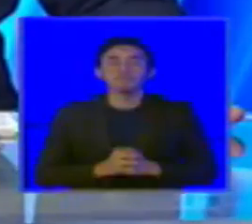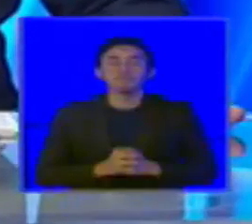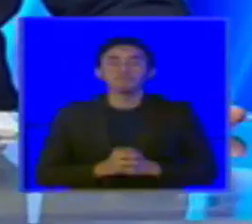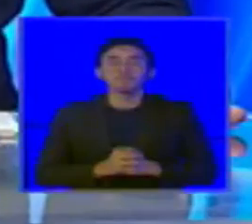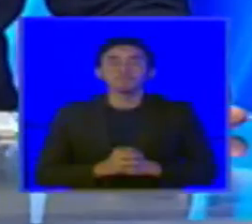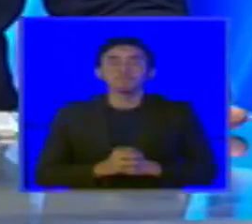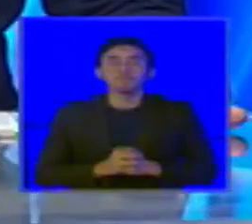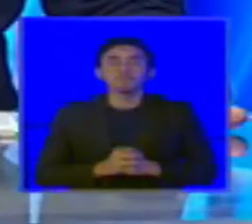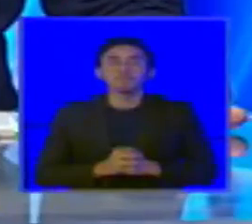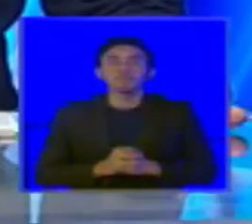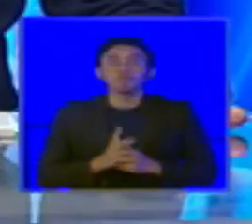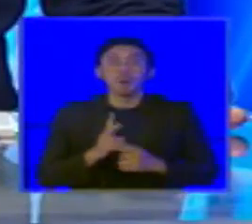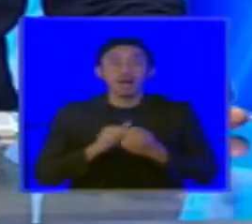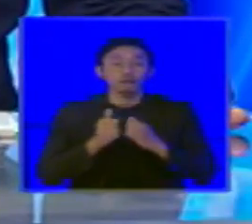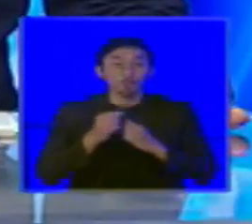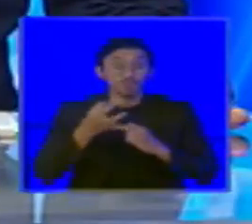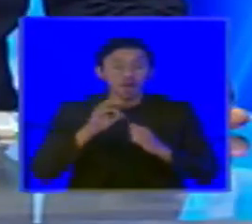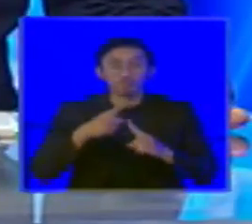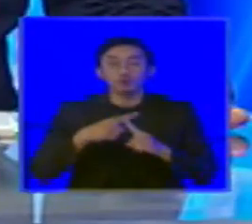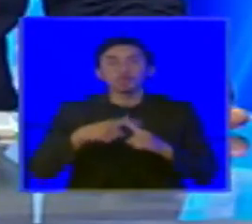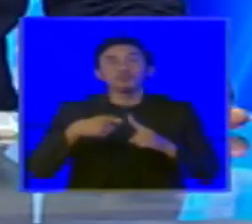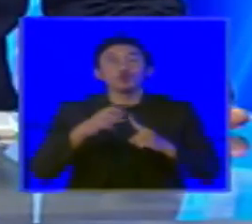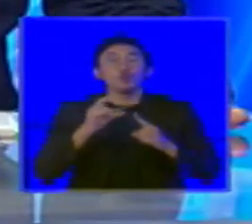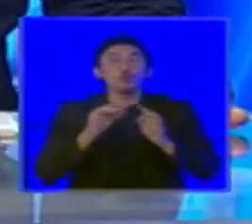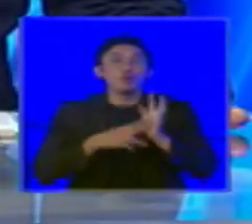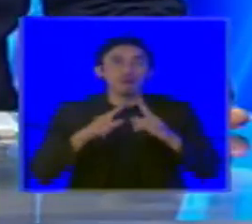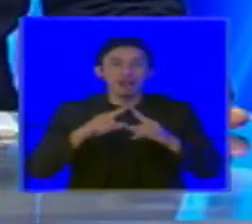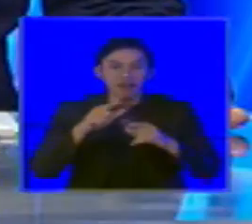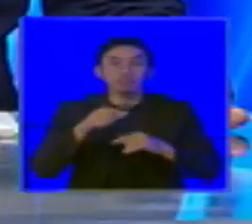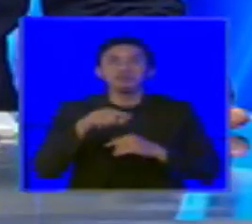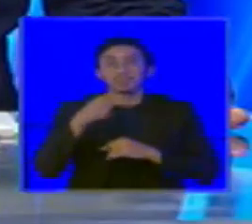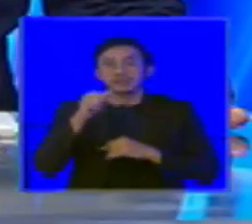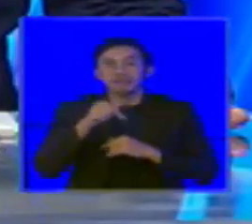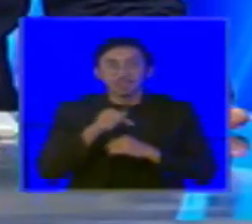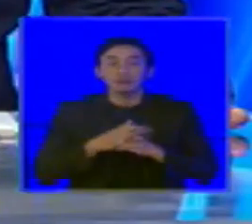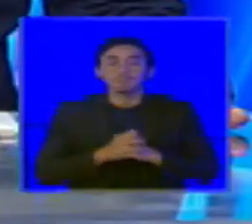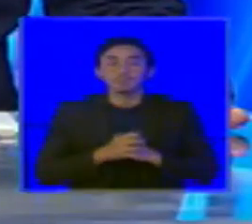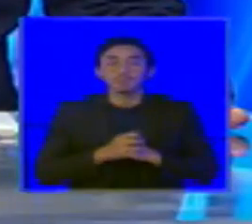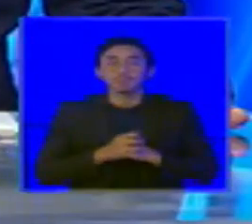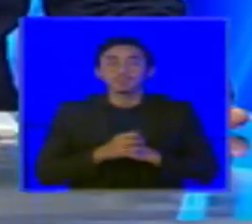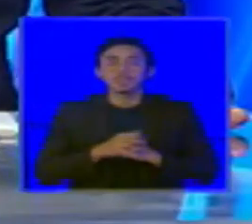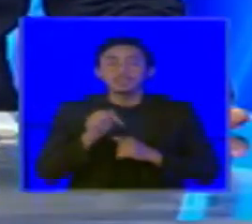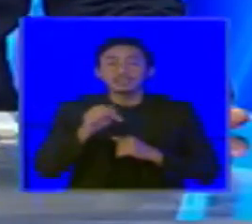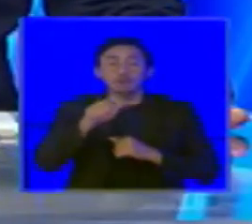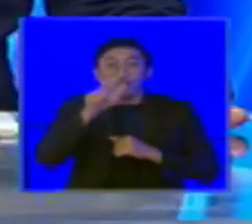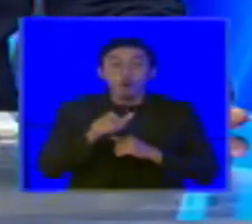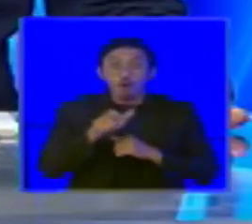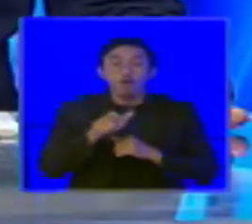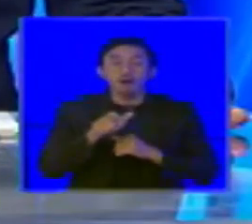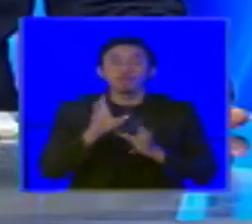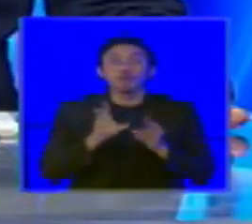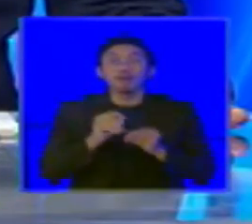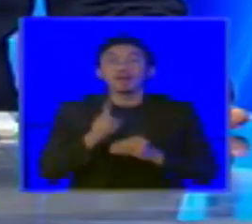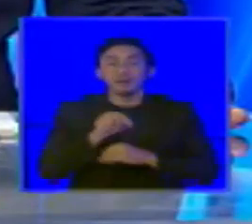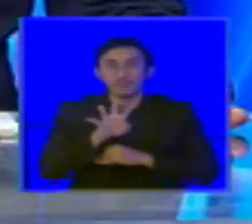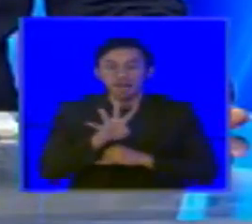Dua kasus baru positif corona kembali ditemukan di Indonesia. Hingga kini kasus positif corona di Indonesia menjadi 4.